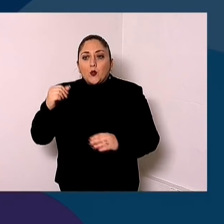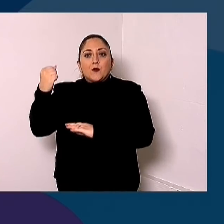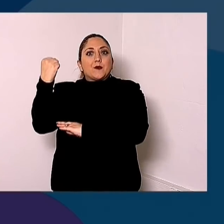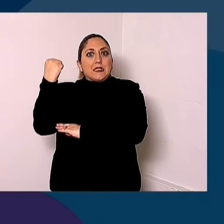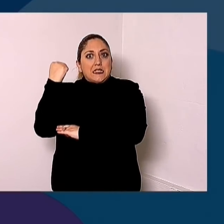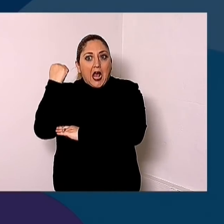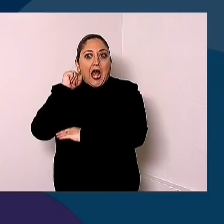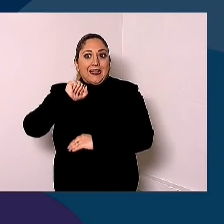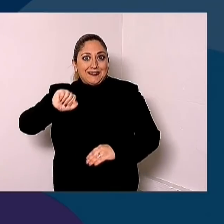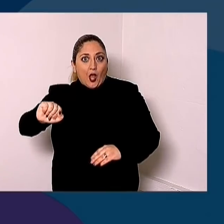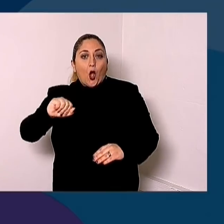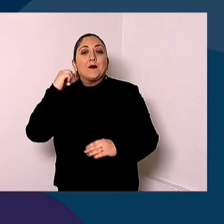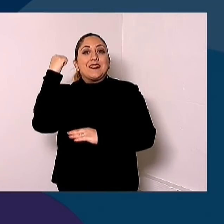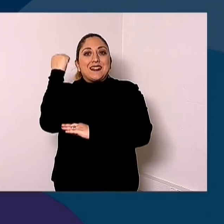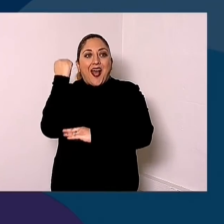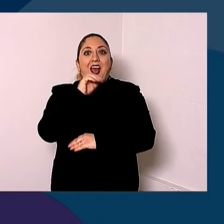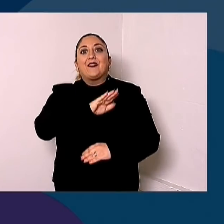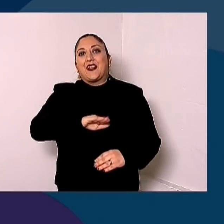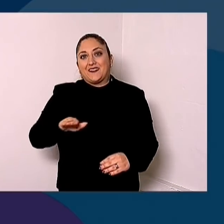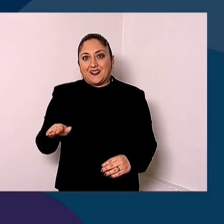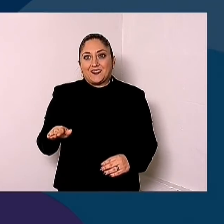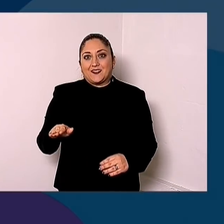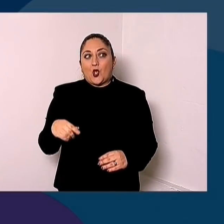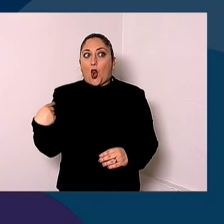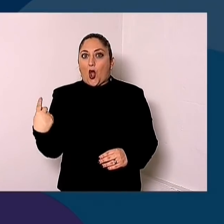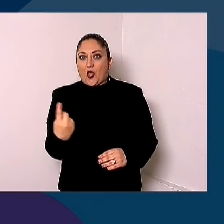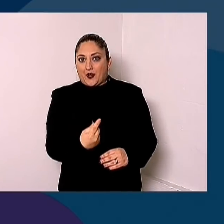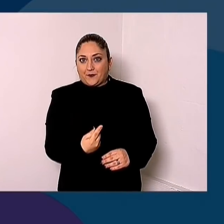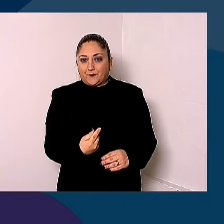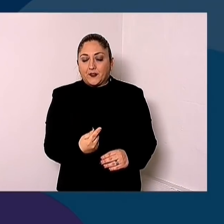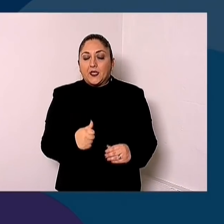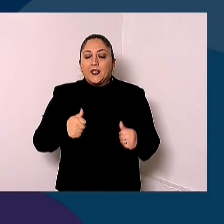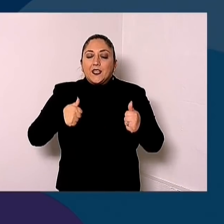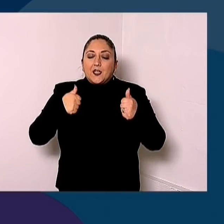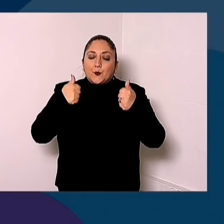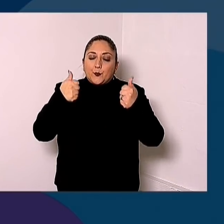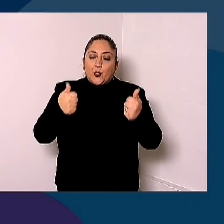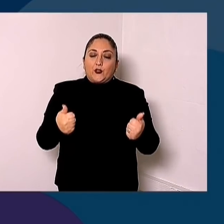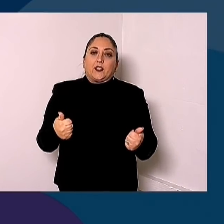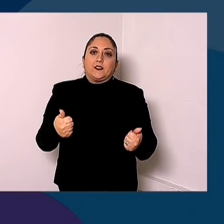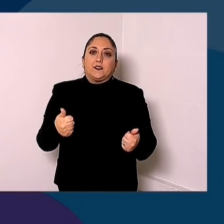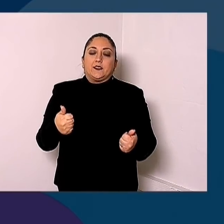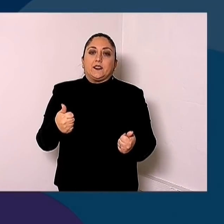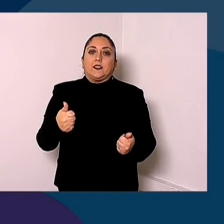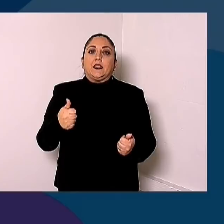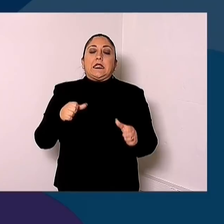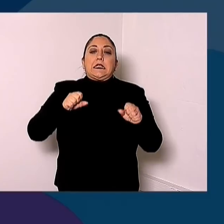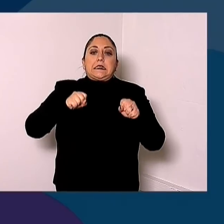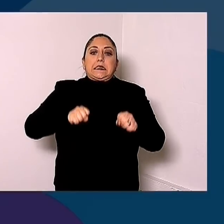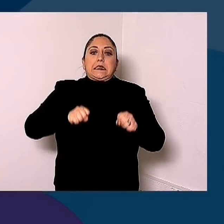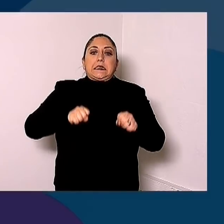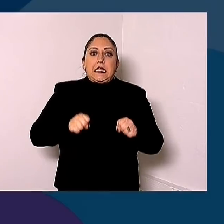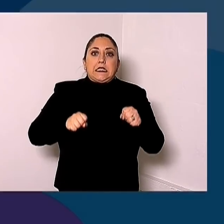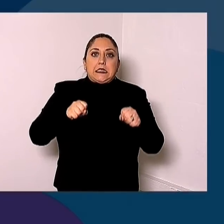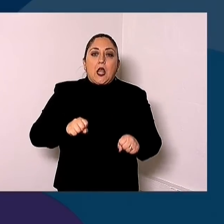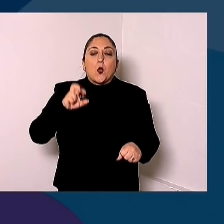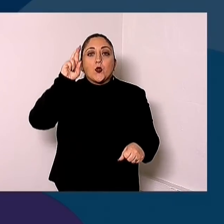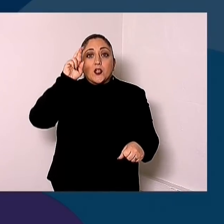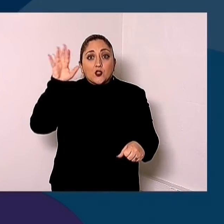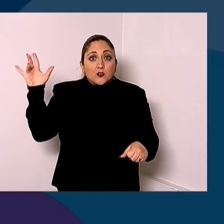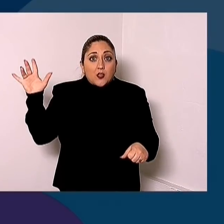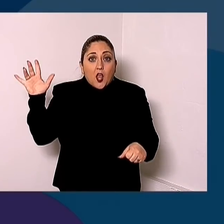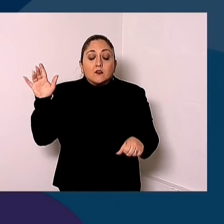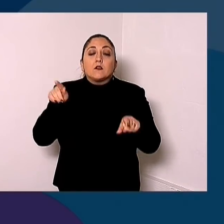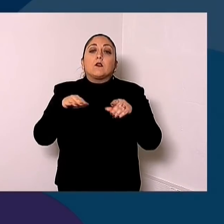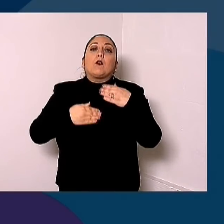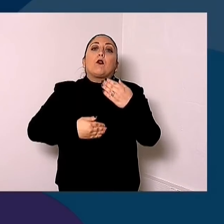saħħa pubblika. Importanti nerġa' ntenni li sakemm joħroġ ir-riżultat, importanti li persuna